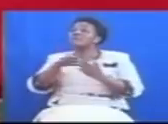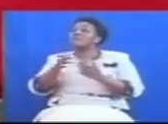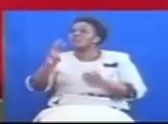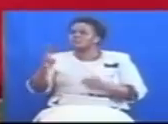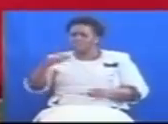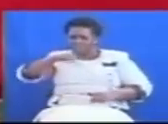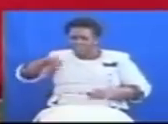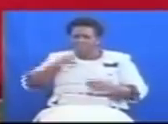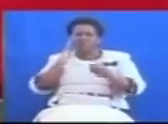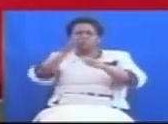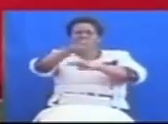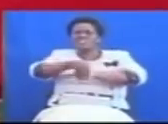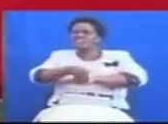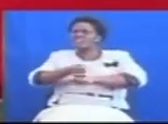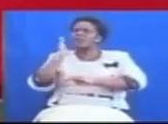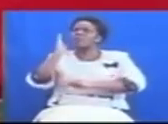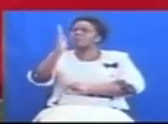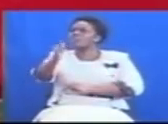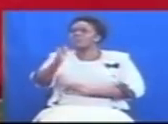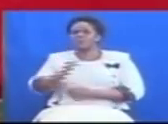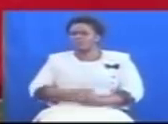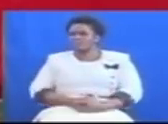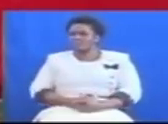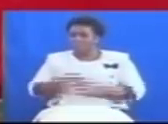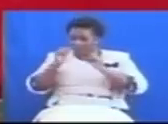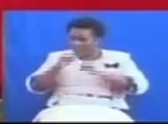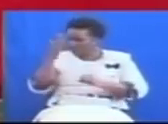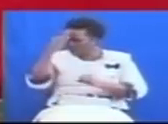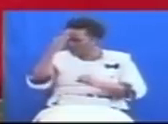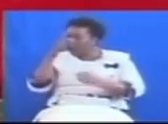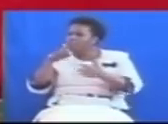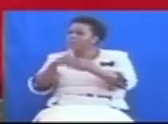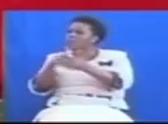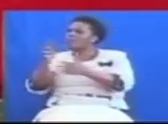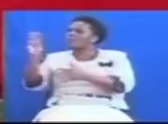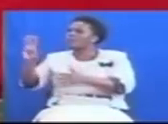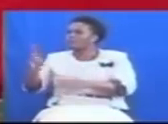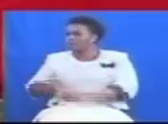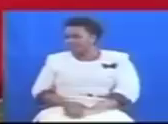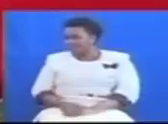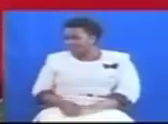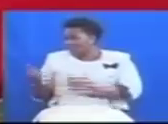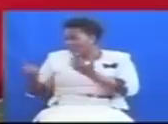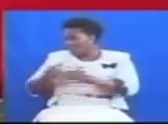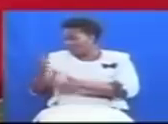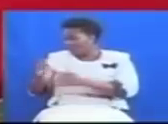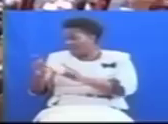kuingia moja kwa moja mpaka ujue wapi wamekwama. Hatujalipokea na wakileta tutalifanyia kazi.